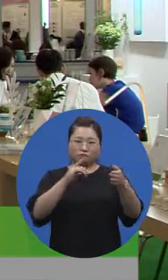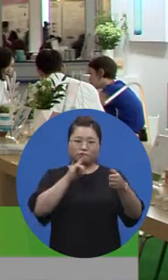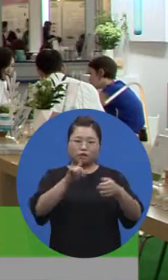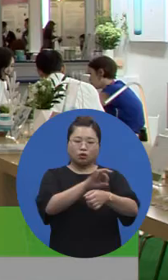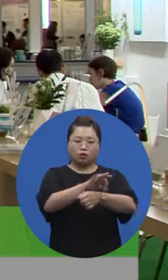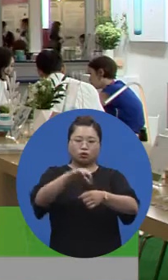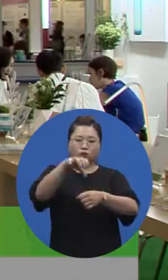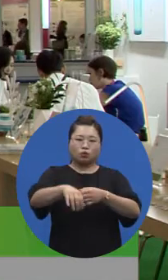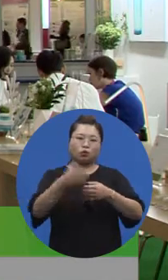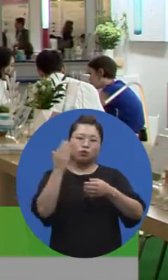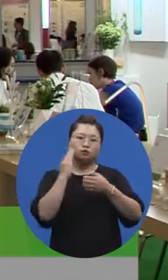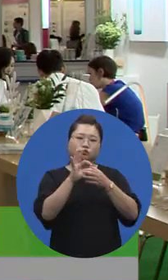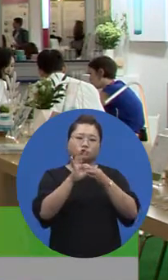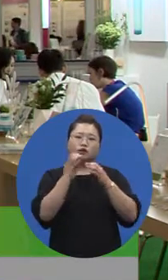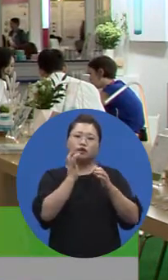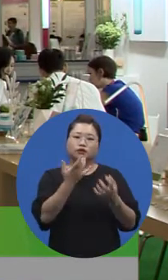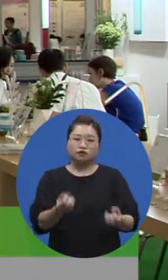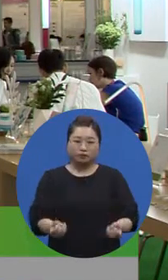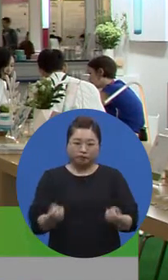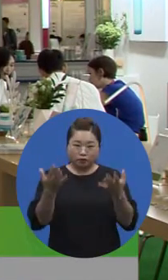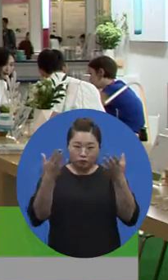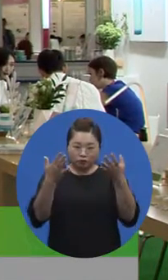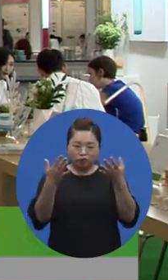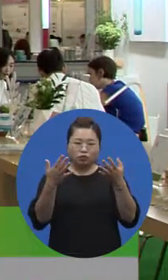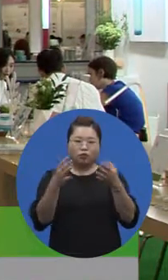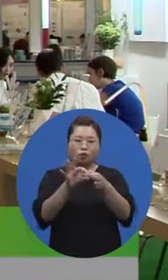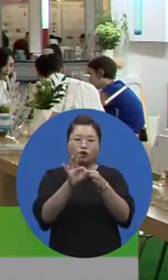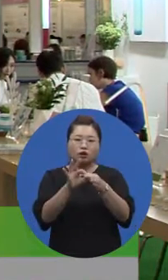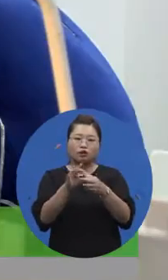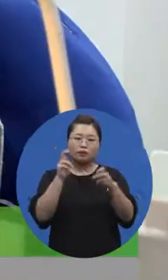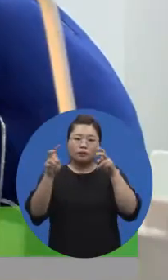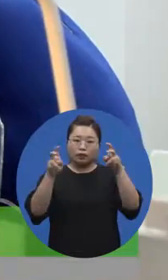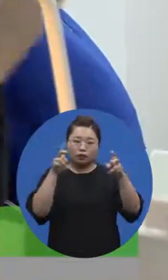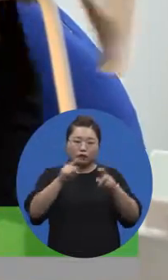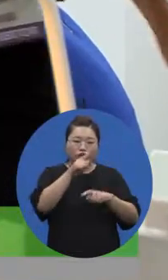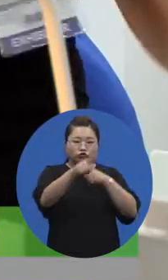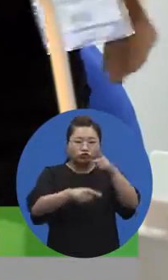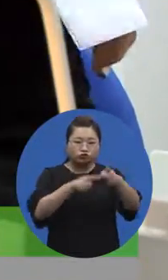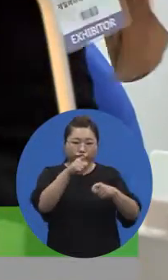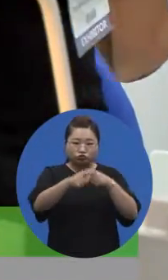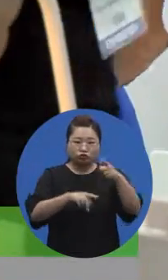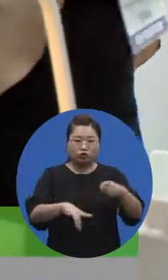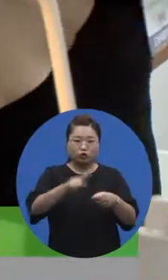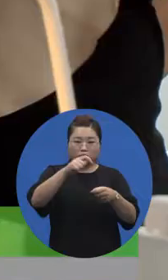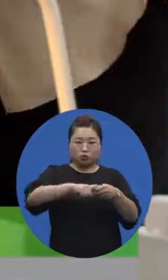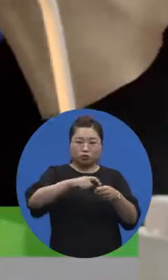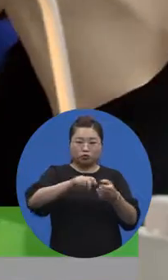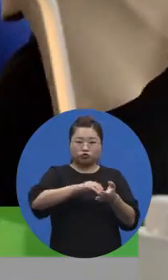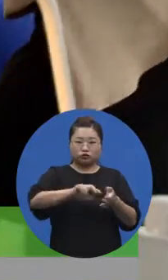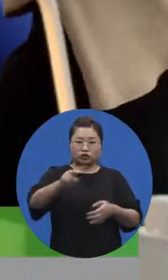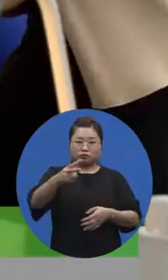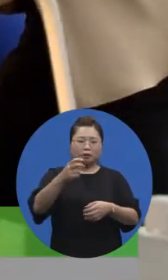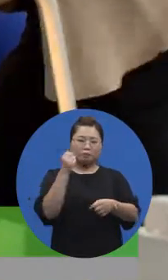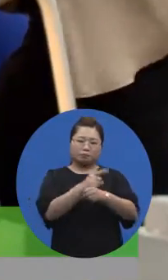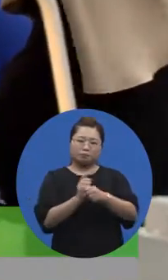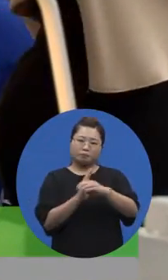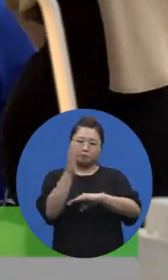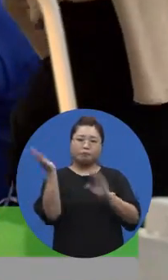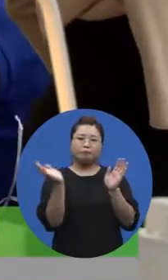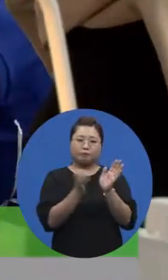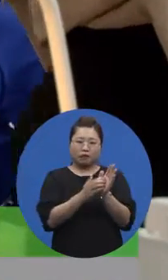충청북도에 따르면 오송 화장품 엑스포의 화장품 뷰티 기업의 참가 신청이 당초 목표 200개를